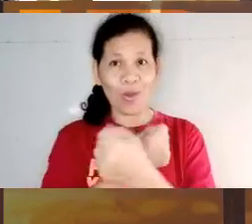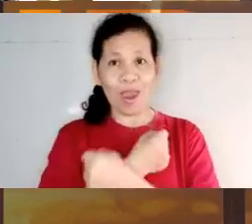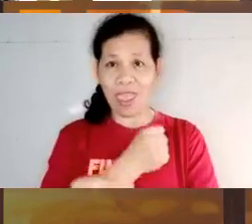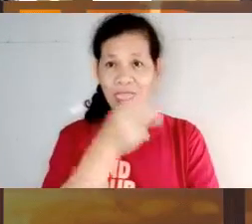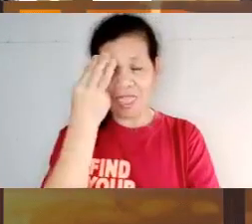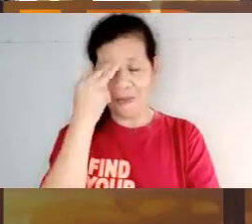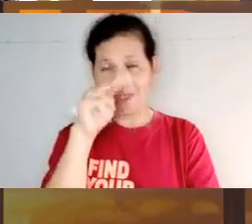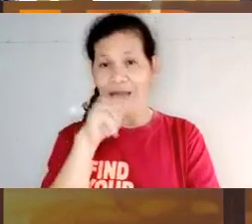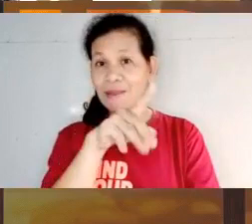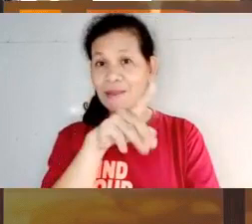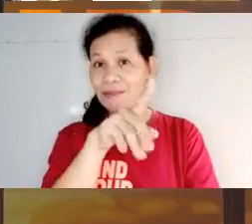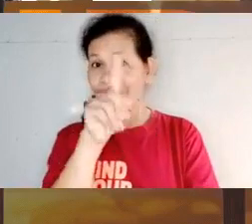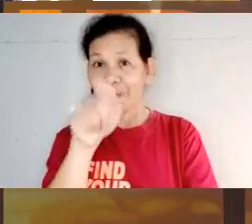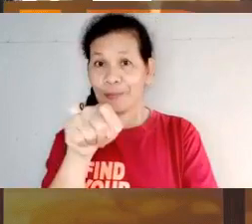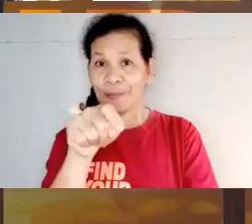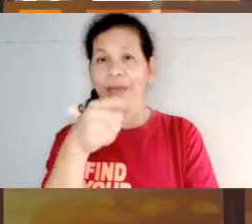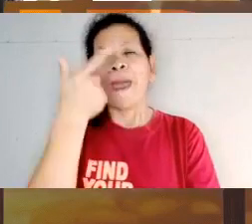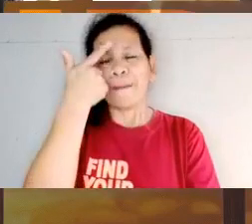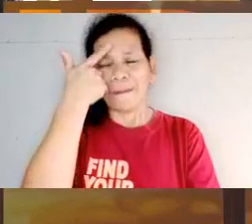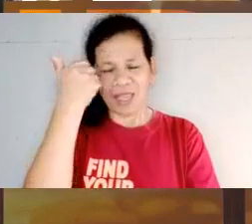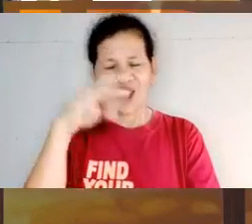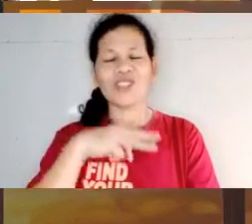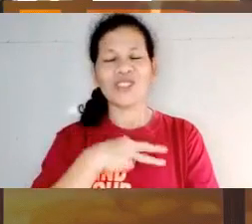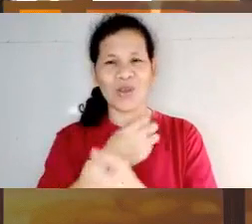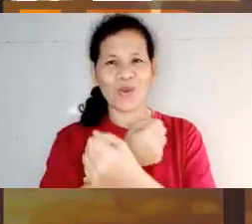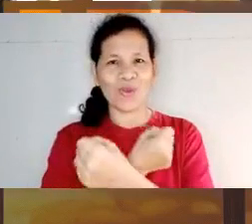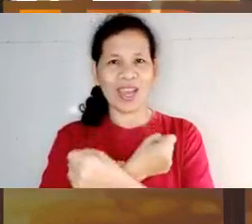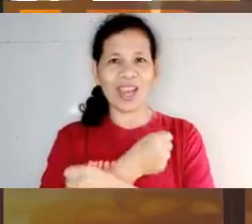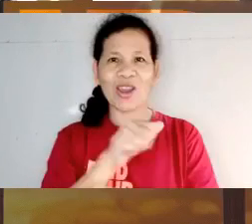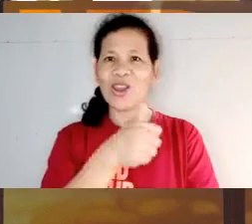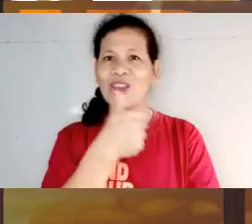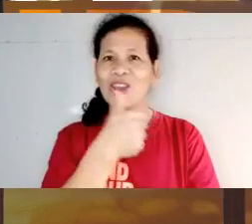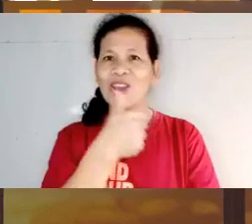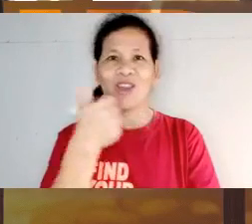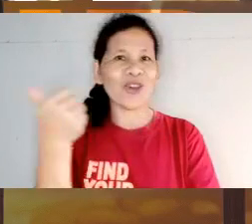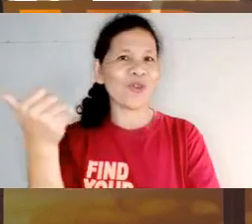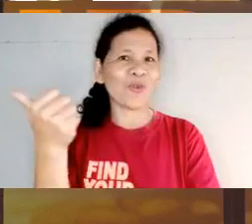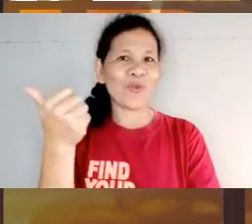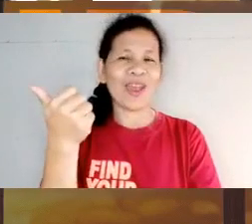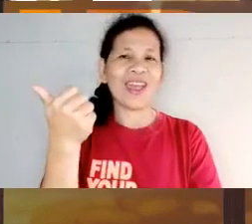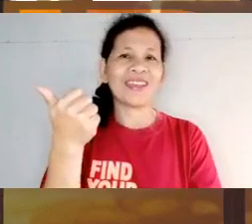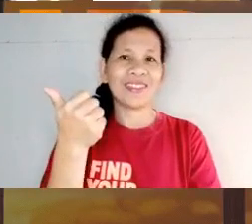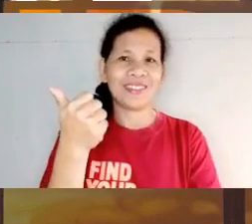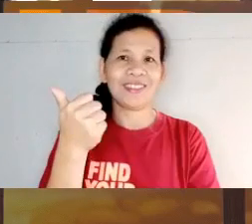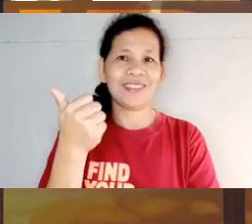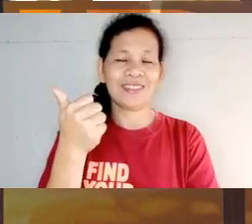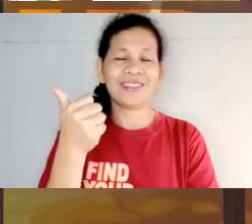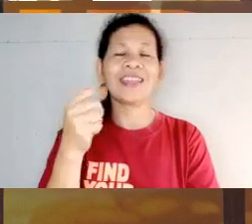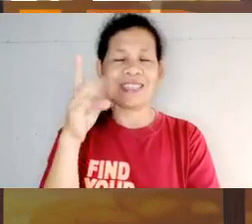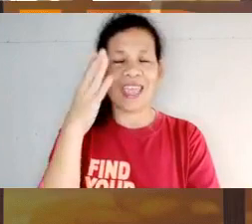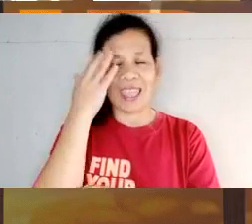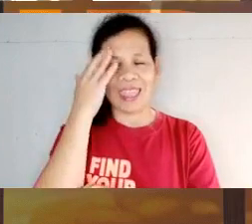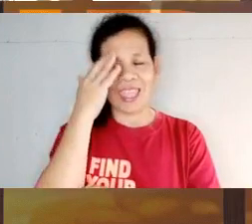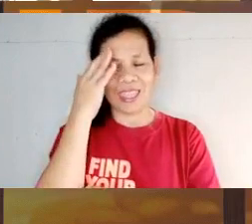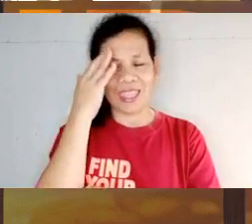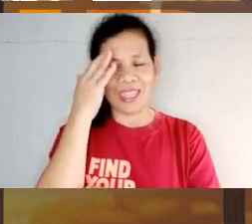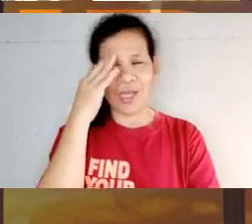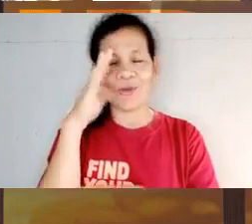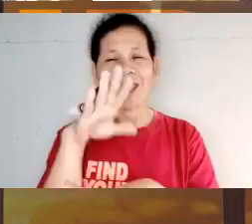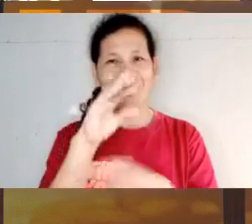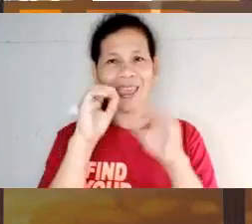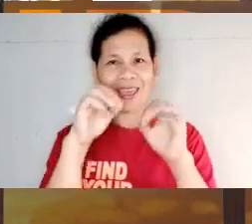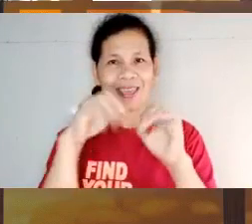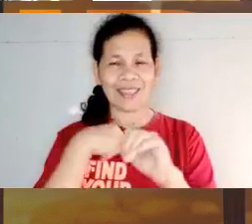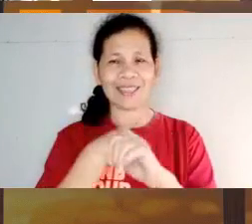Because, sabi doon, we love one another. Tayo'y kilalahanin ng Panginoon. Mahalin natin ang